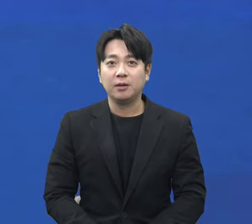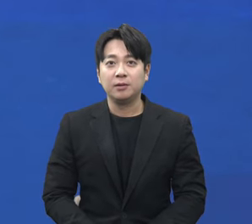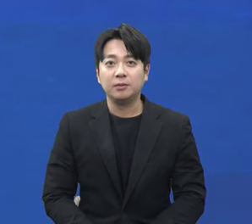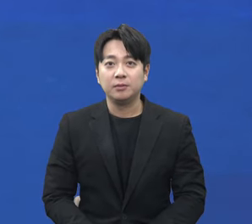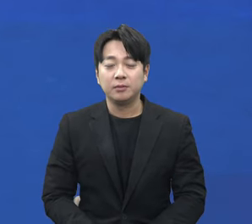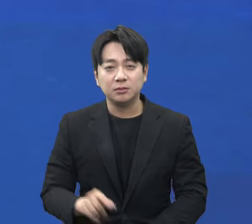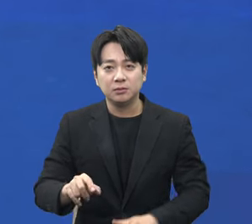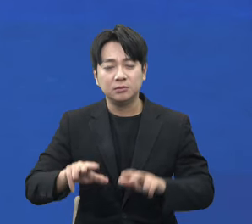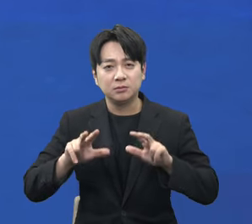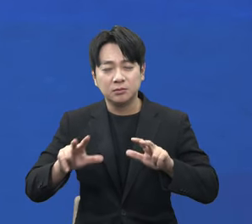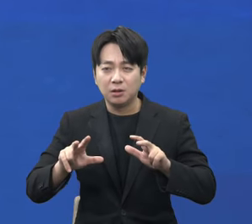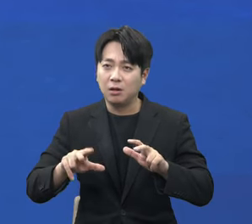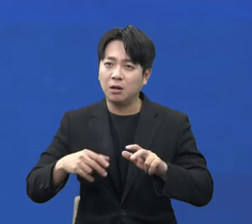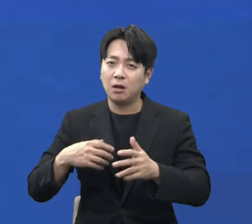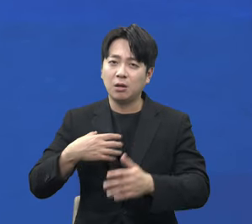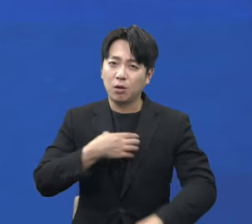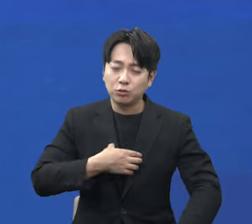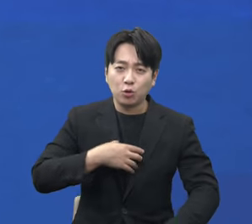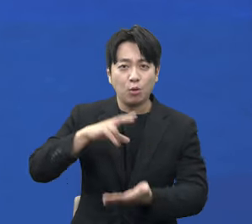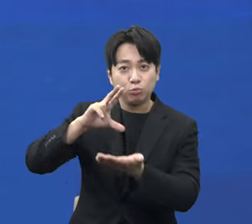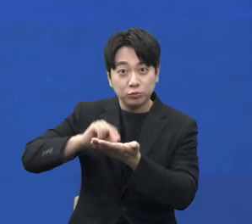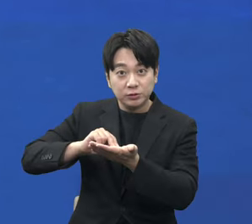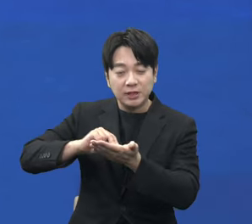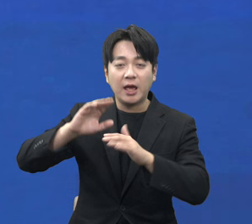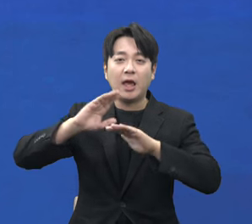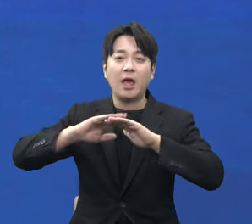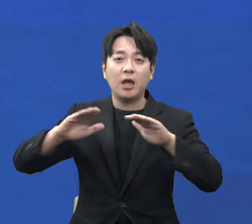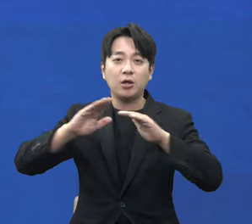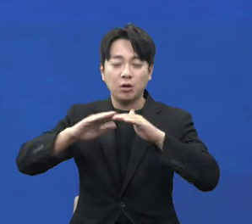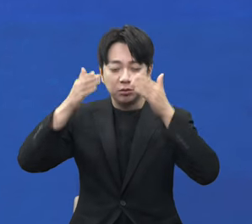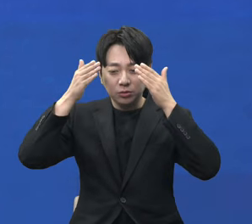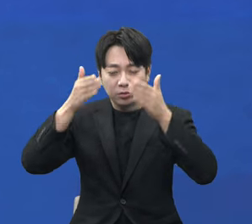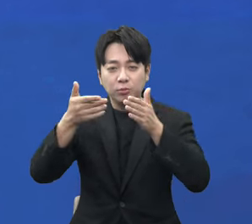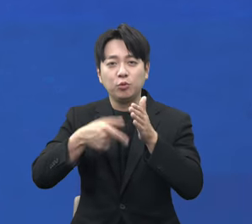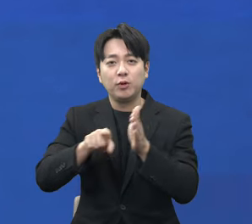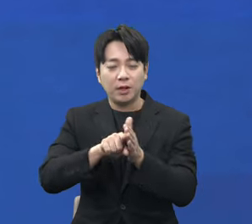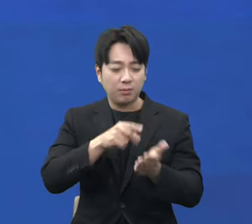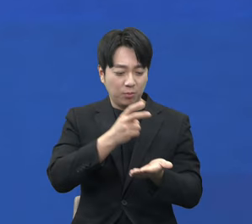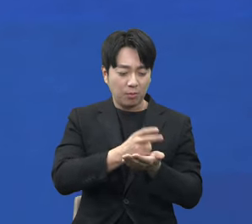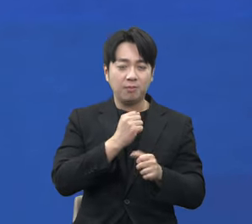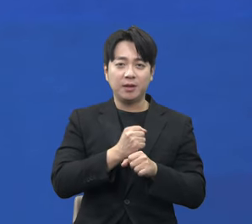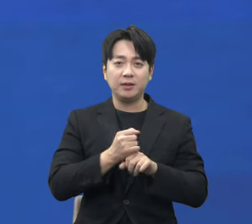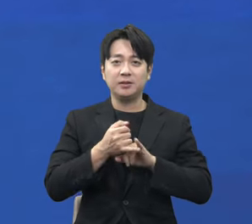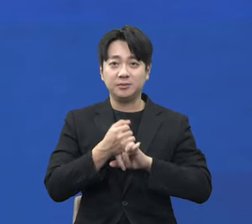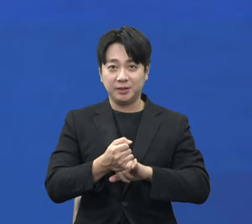개선, 그리고 입법을 실천하겠습니다. 두 번째,